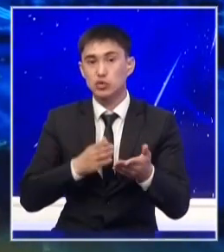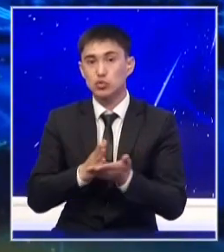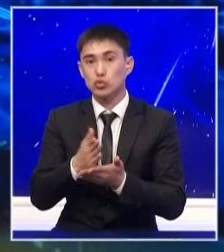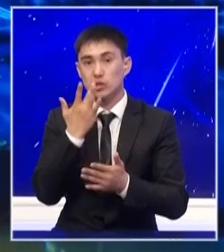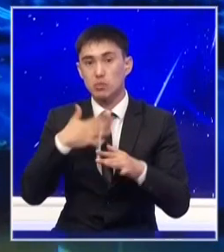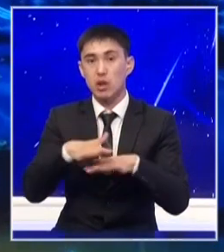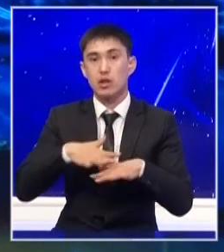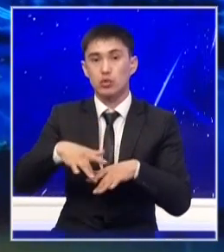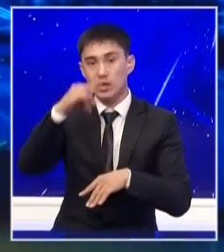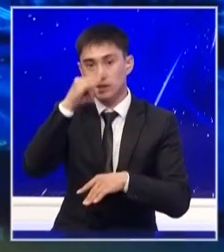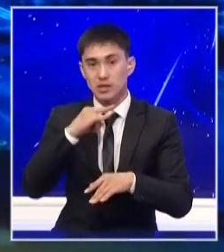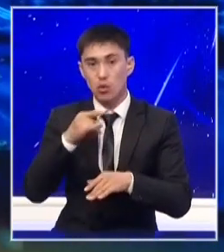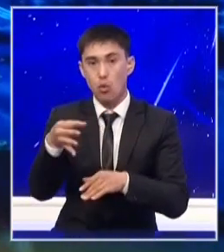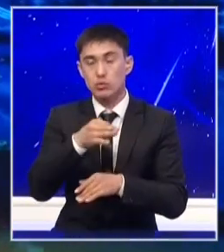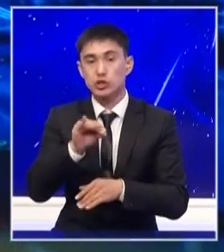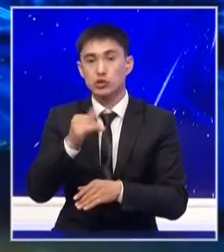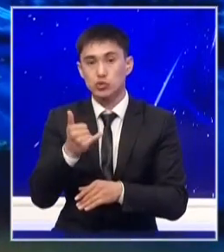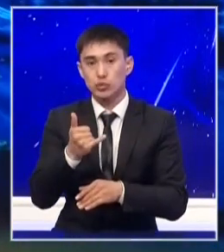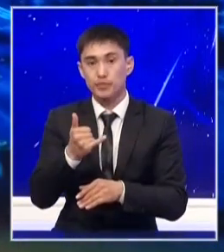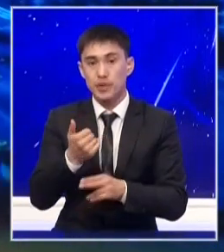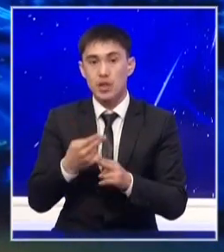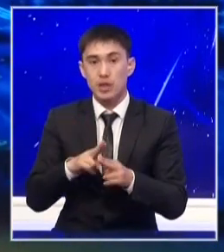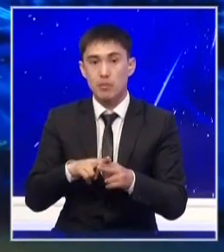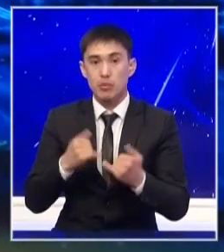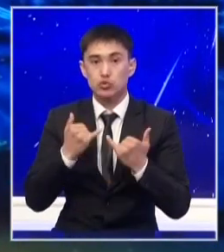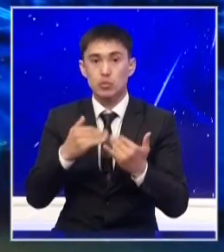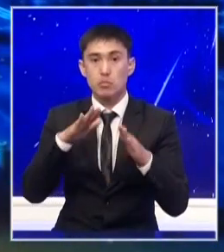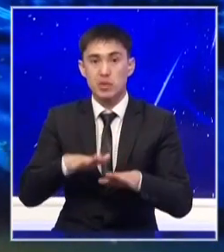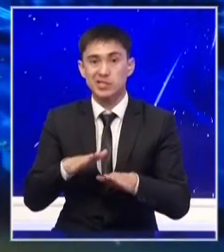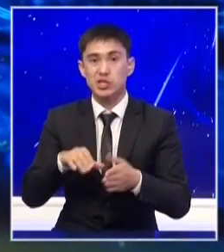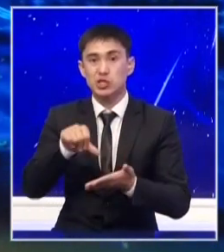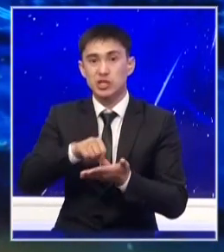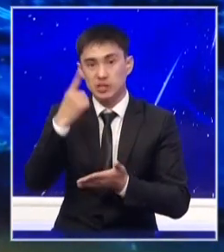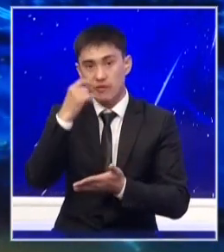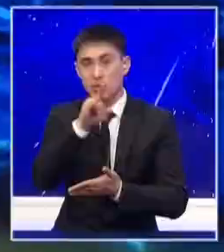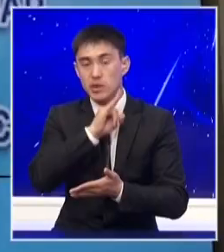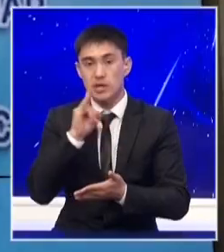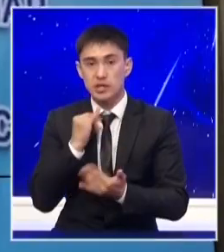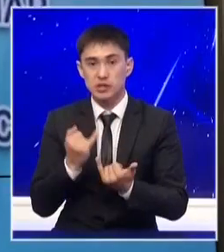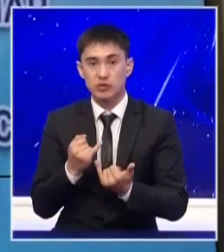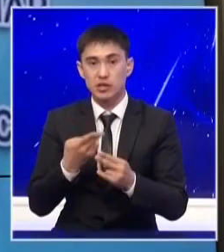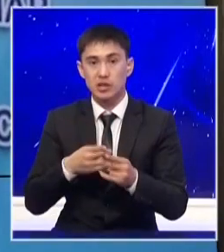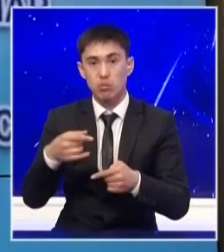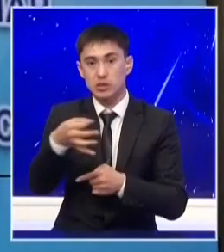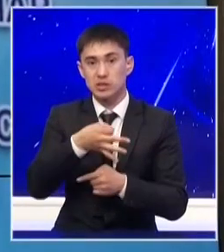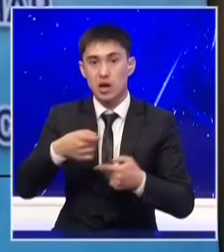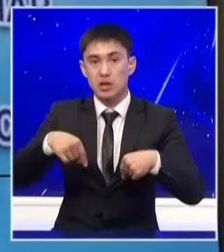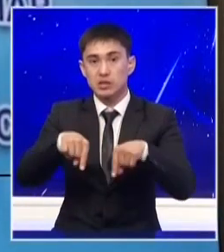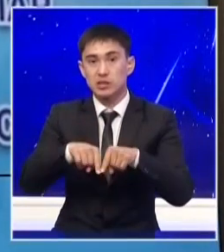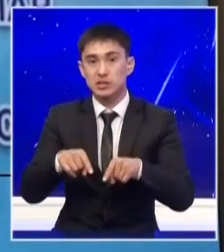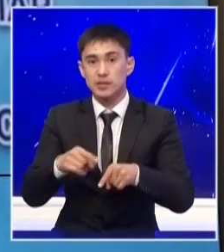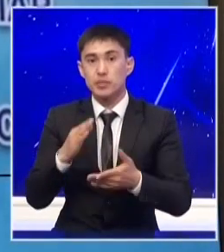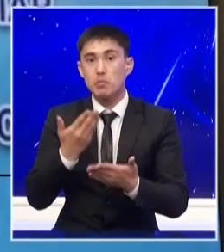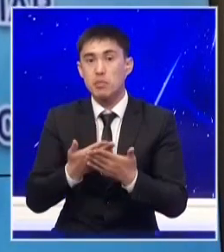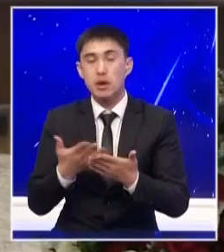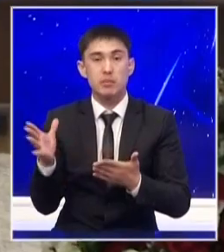различных структур Ассамблеи народа Казахстана области ЖТСУ. На почетном месте члены Совета матерей. Сегодня данная областная организация является